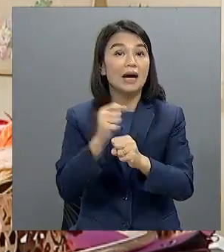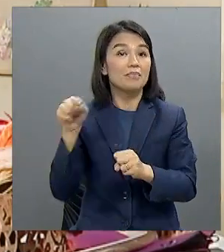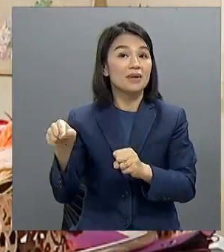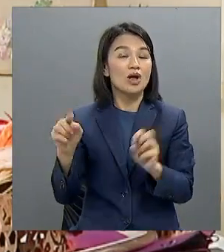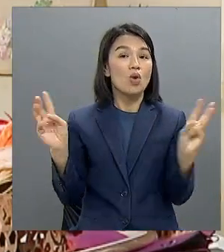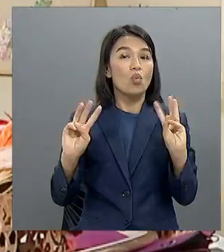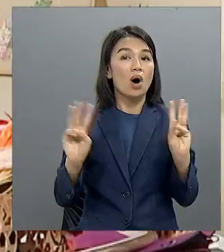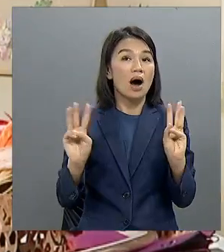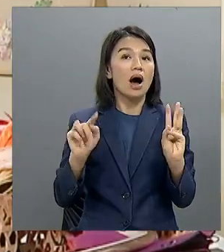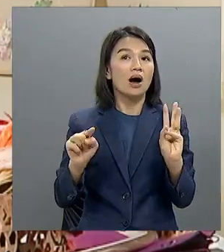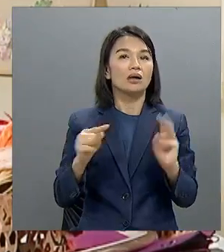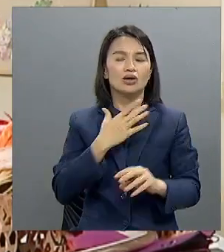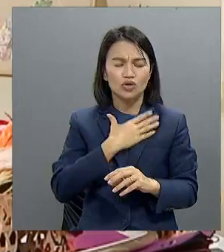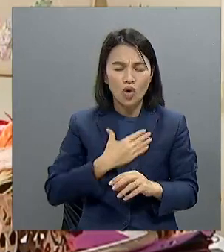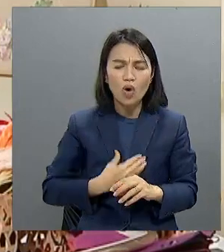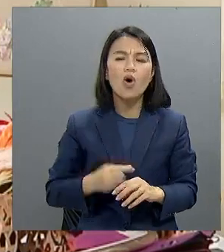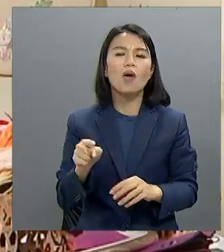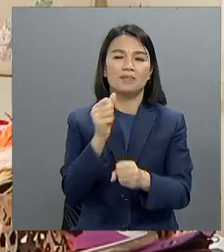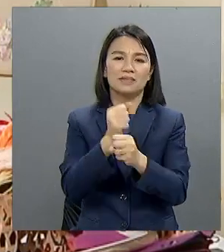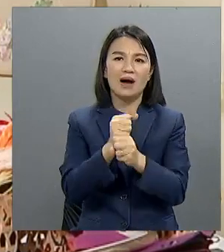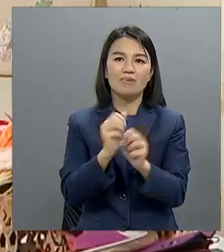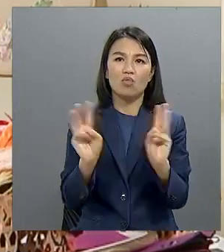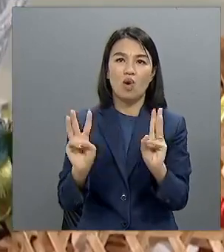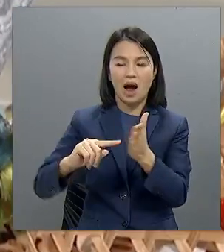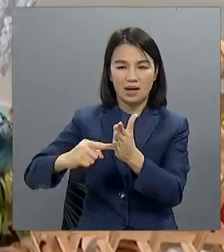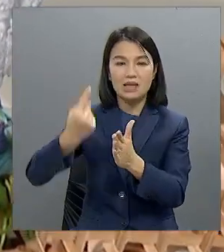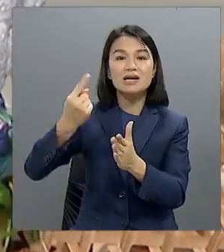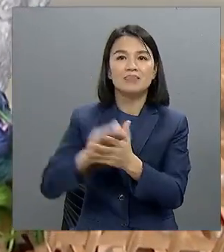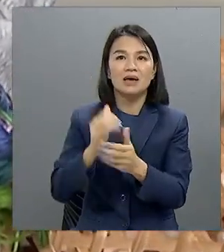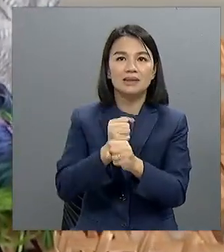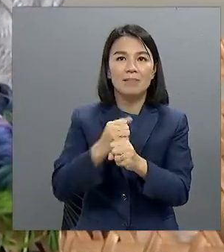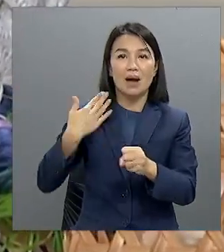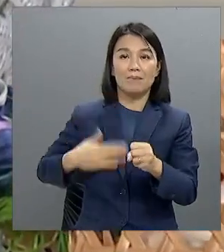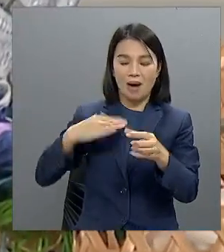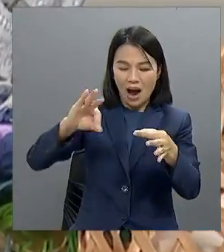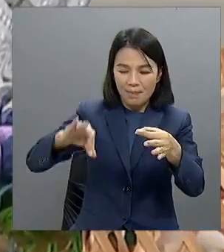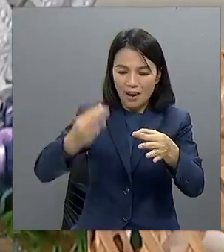สิ่งที่เรารักก็เริ่มต้นจากการปักผ้าเนี่ยแหละค่ะ